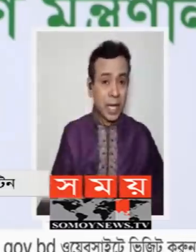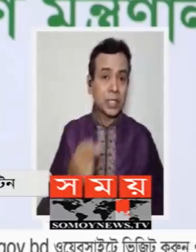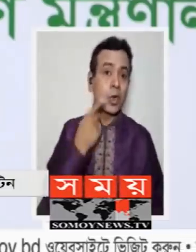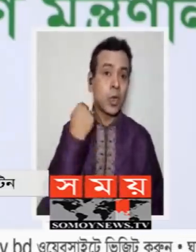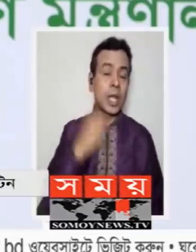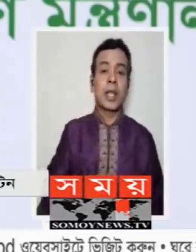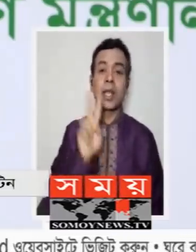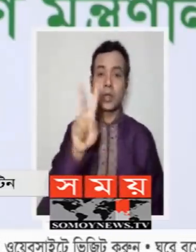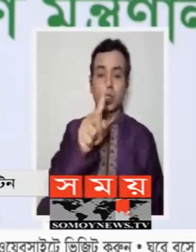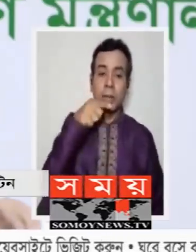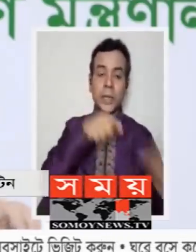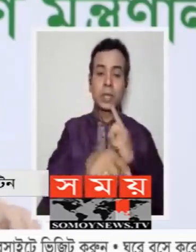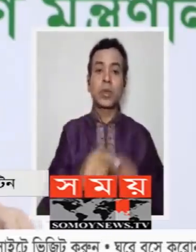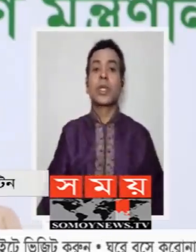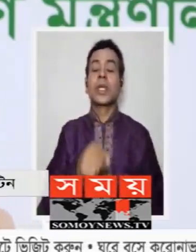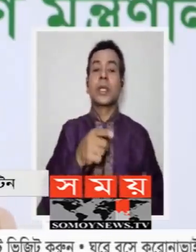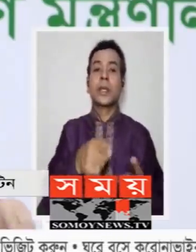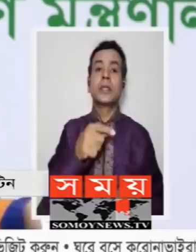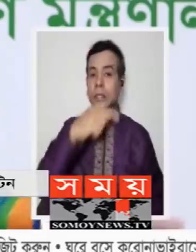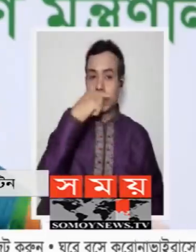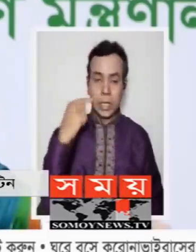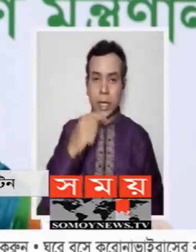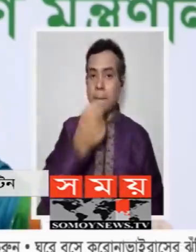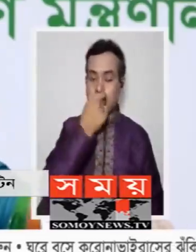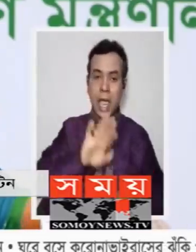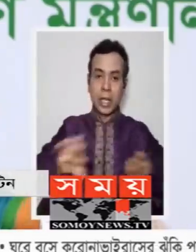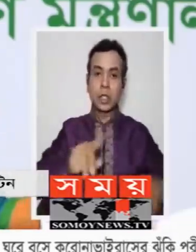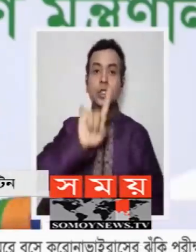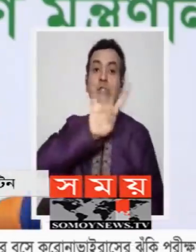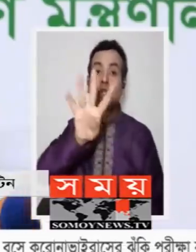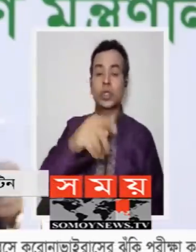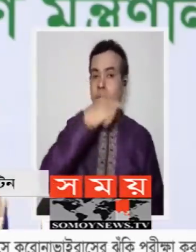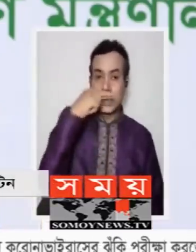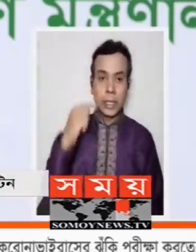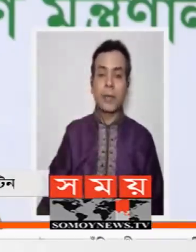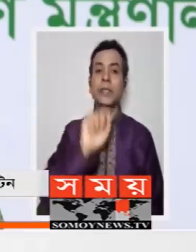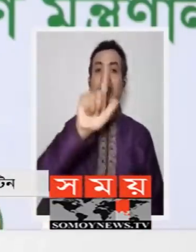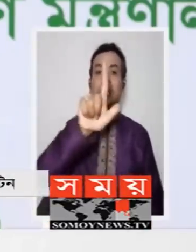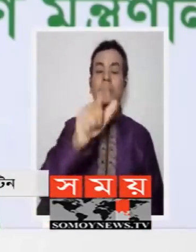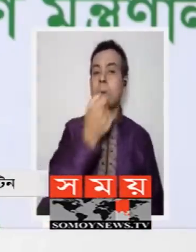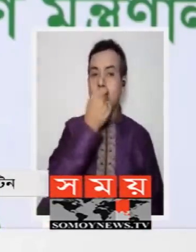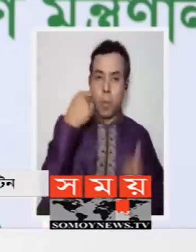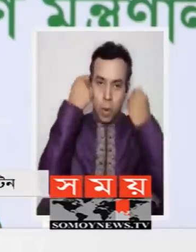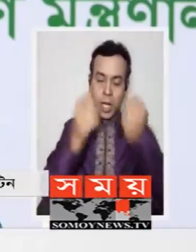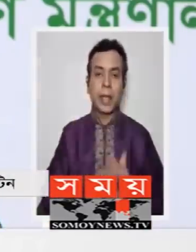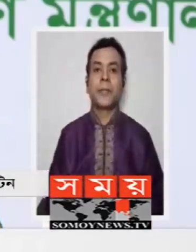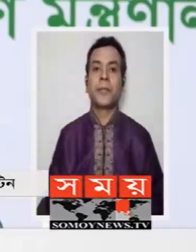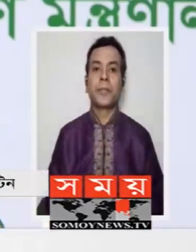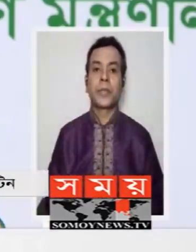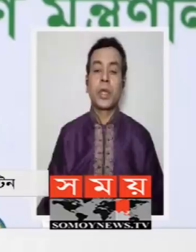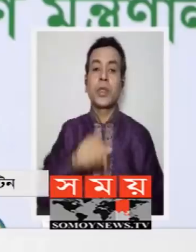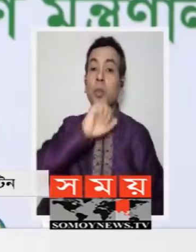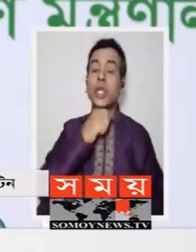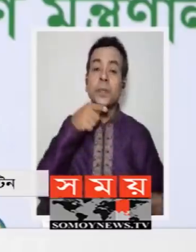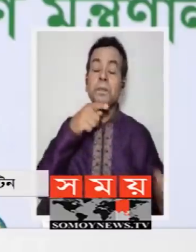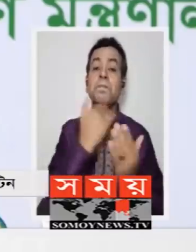25 মে 2020 থেকে। শেষ করবার আগে বাংলাদেশের মৃত্যুর বিশ্লেষণে একটু যাব। বাংলাদেশে মৃত্যুবরণ করেছেন